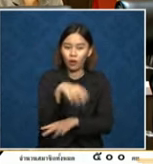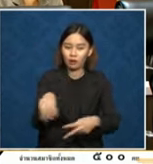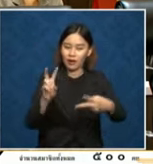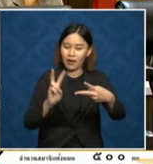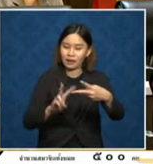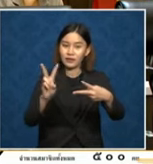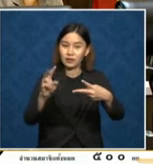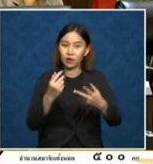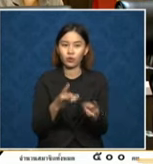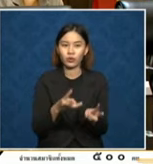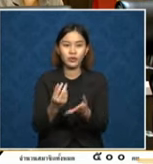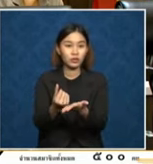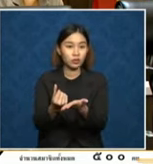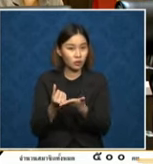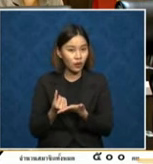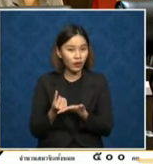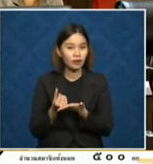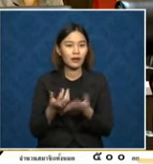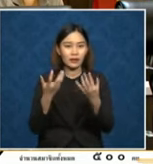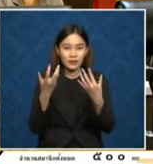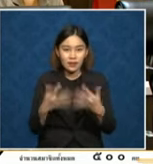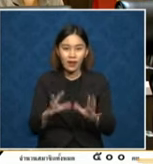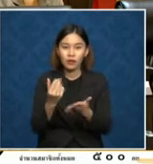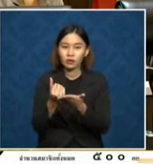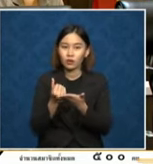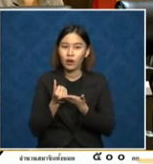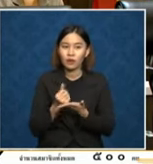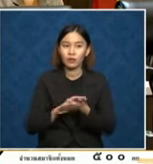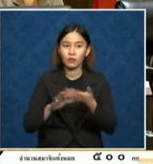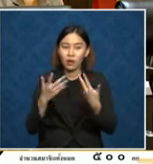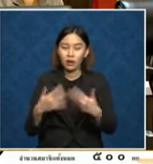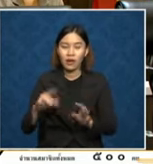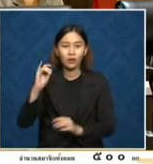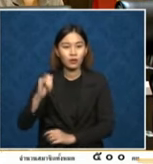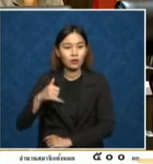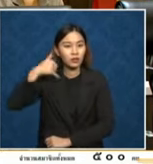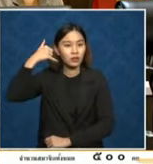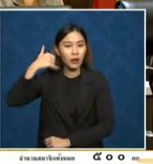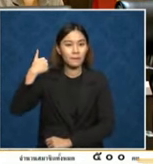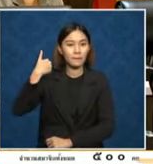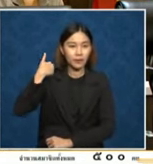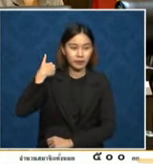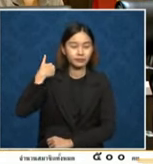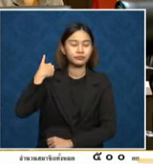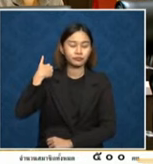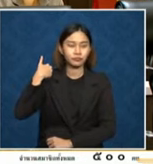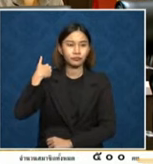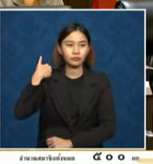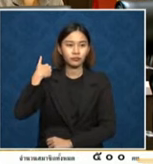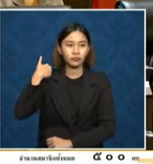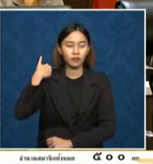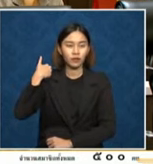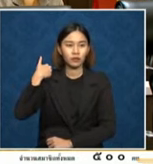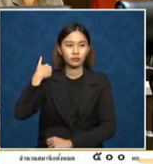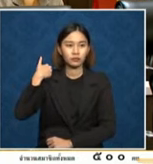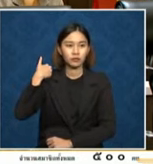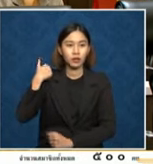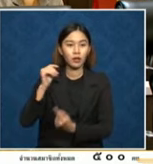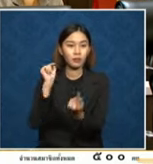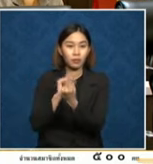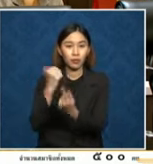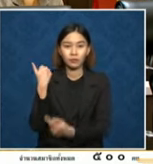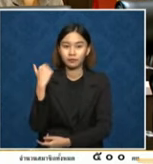2เนี่ยคือการช่วยเหลือหลังจากนั้นพอมีการช่วยเหลือก็ได้มีการติดต่อเข้าไปครับพอติดต่อเข้าไปสิ่งที่พบ